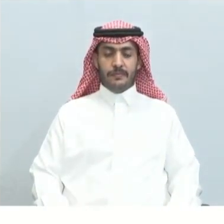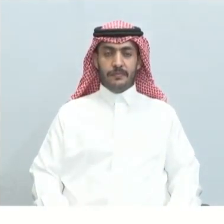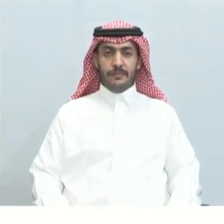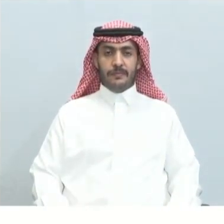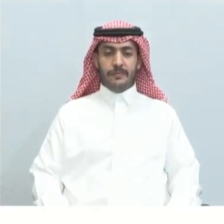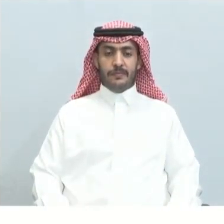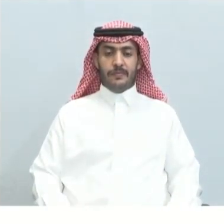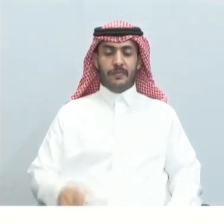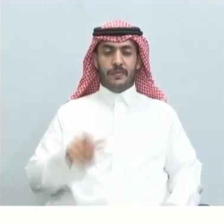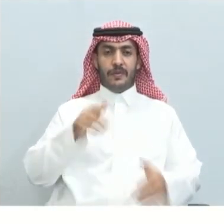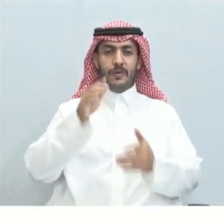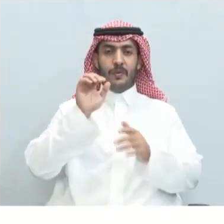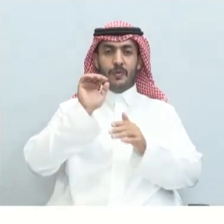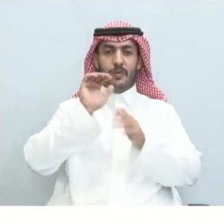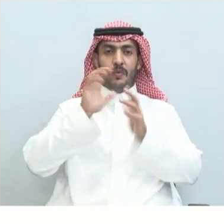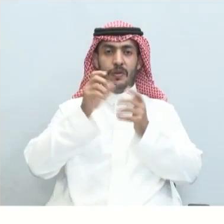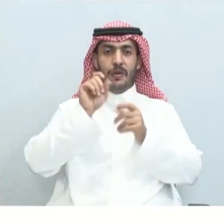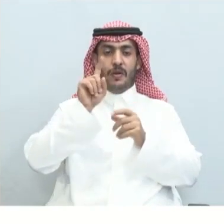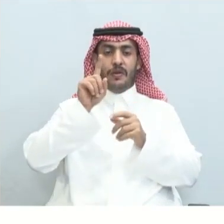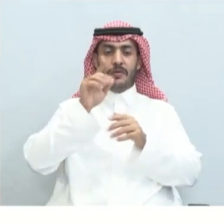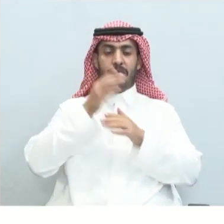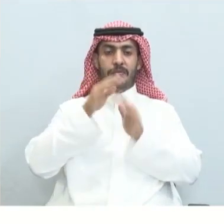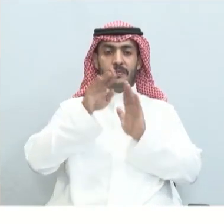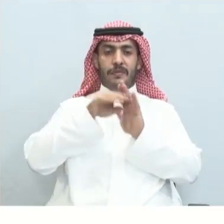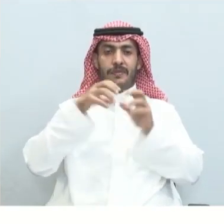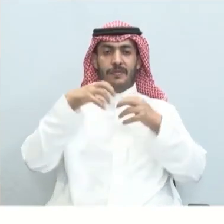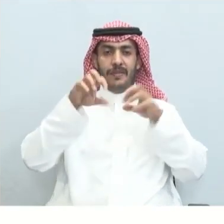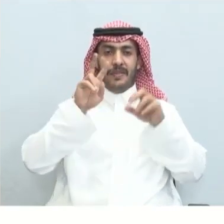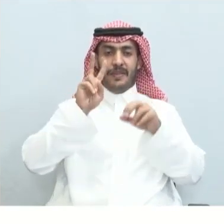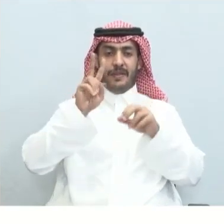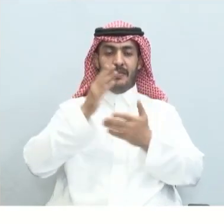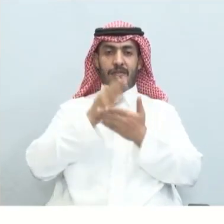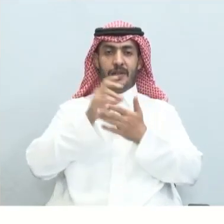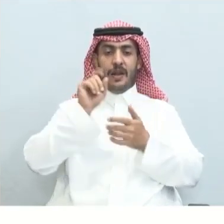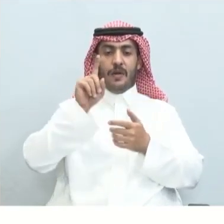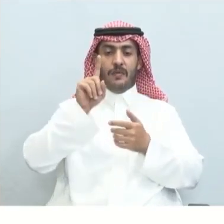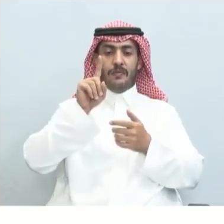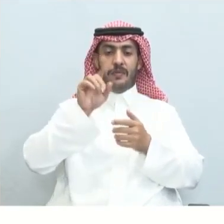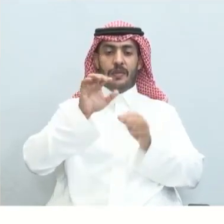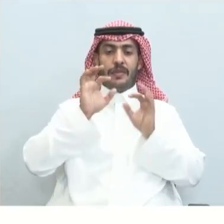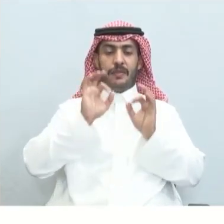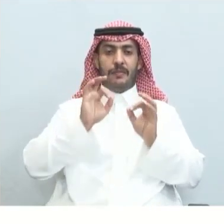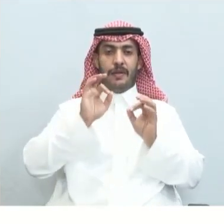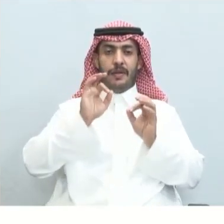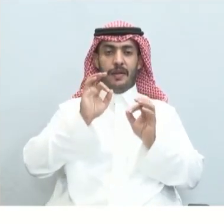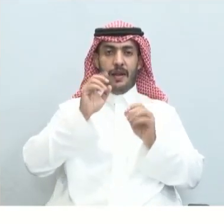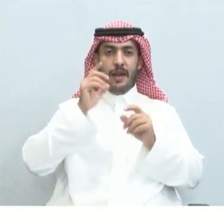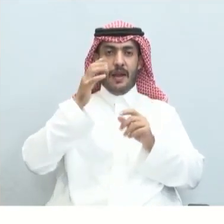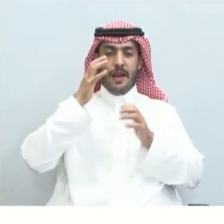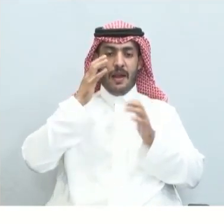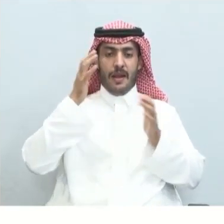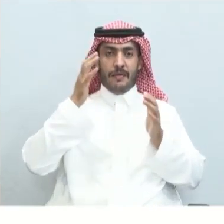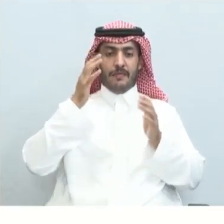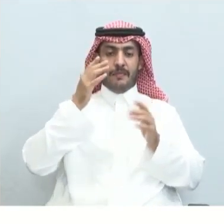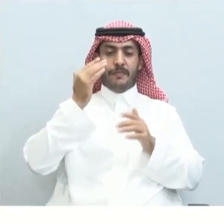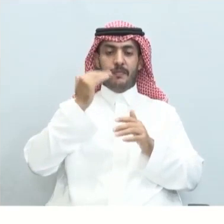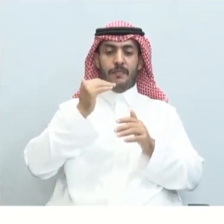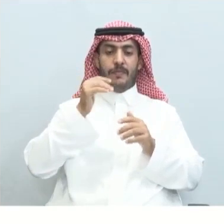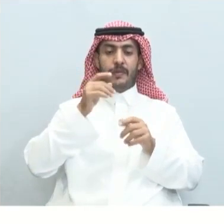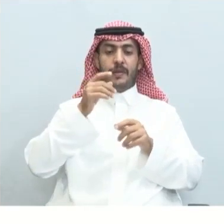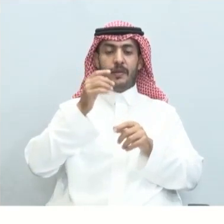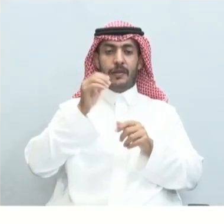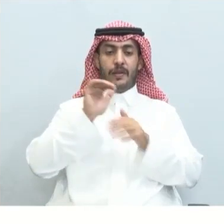ذكرنا ان الوحده الاولى تتكون من فصلان الفصل الاول طبيعه العلم الدرس الاول العلم